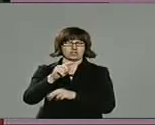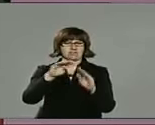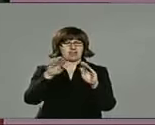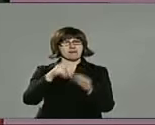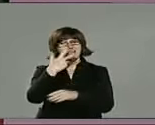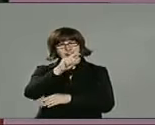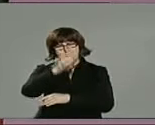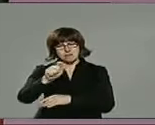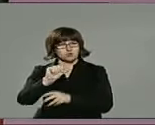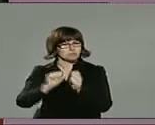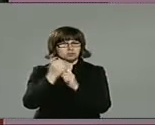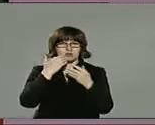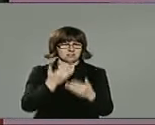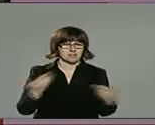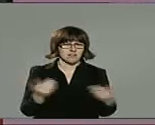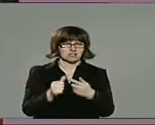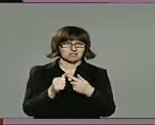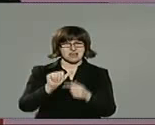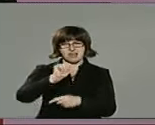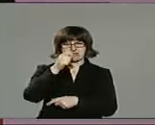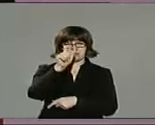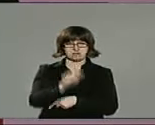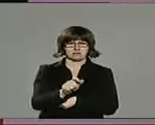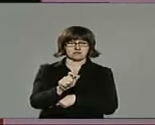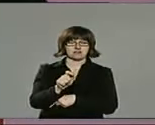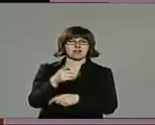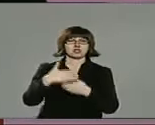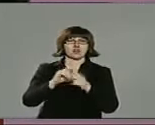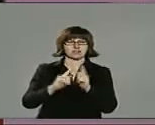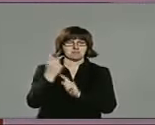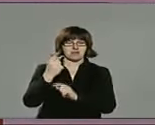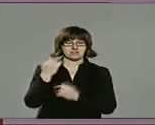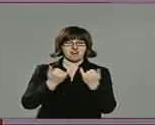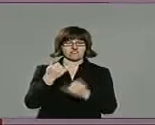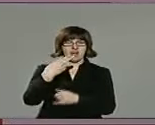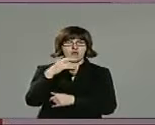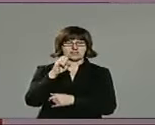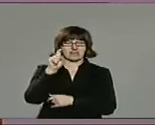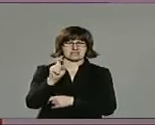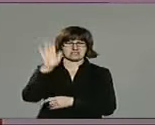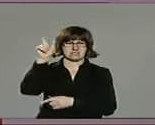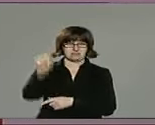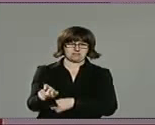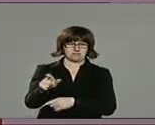zurücksetzen, denen will ich besonders danken. Die erste ist unsere Schatzmeisterin Barbara Hendricks.